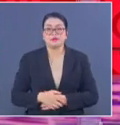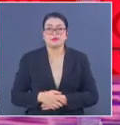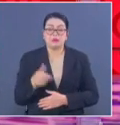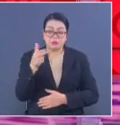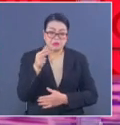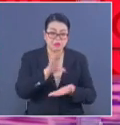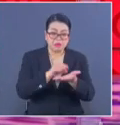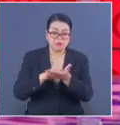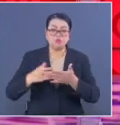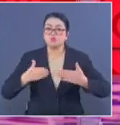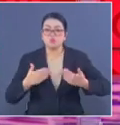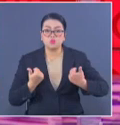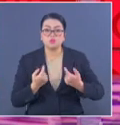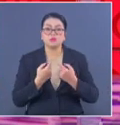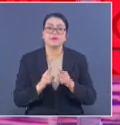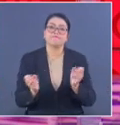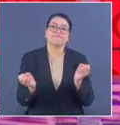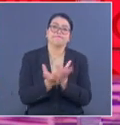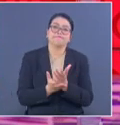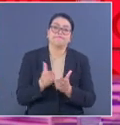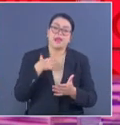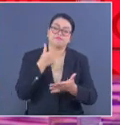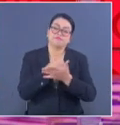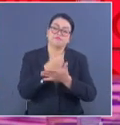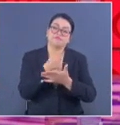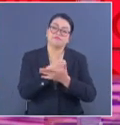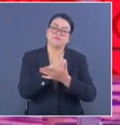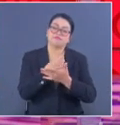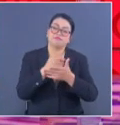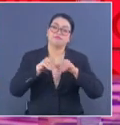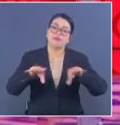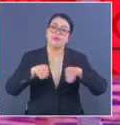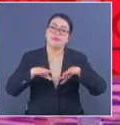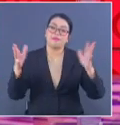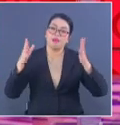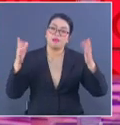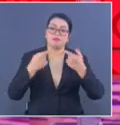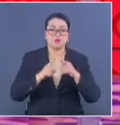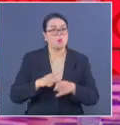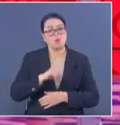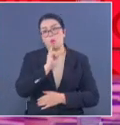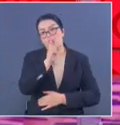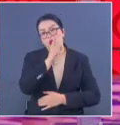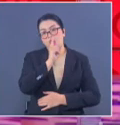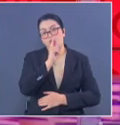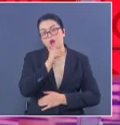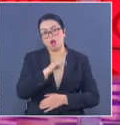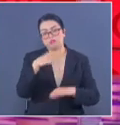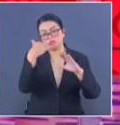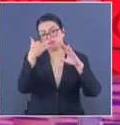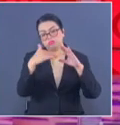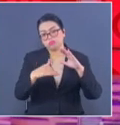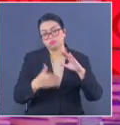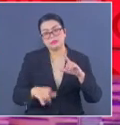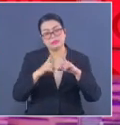ำเป็นคอนเทนต์เพื่อความสนุกสนานเนี่ยแหละครับเรียกยอดไลค์เรียกยอดแชร์แต่สุดท้ายโดนถล่มทั้งโซเชียลเพรา